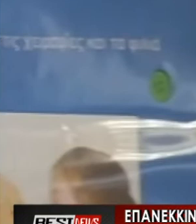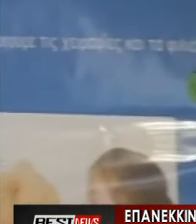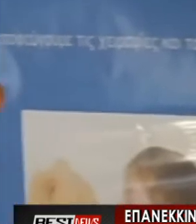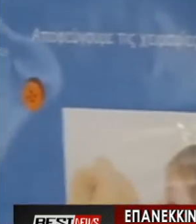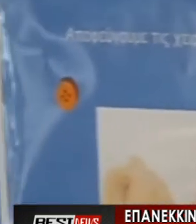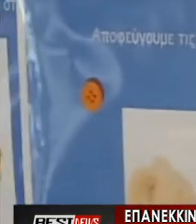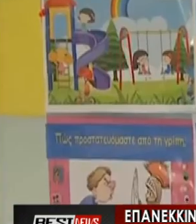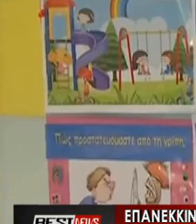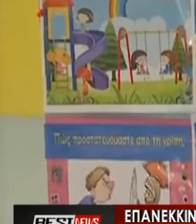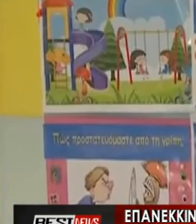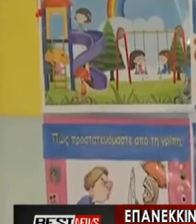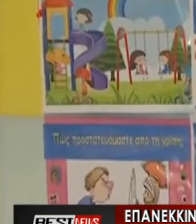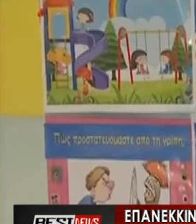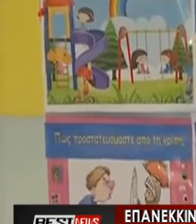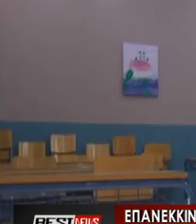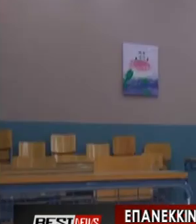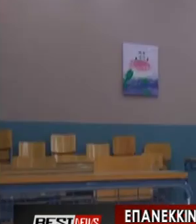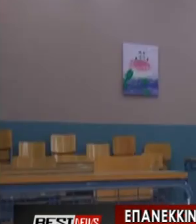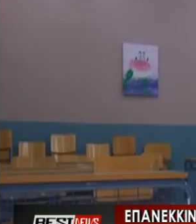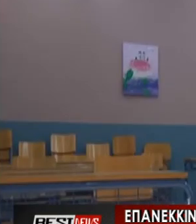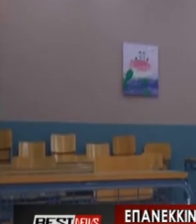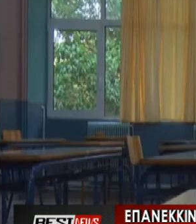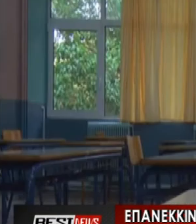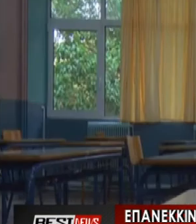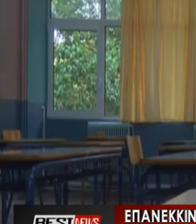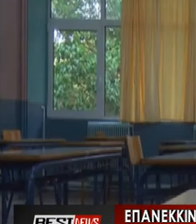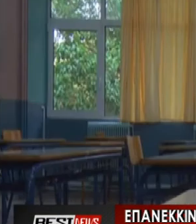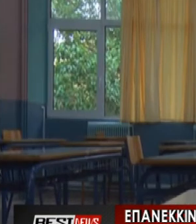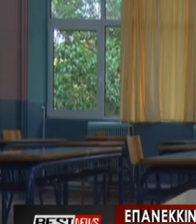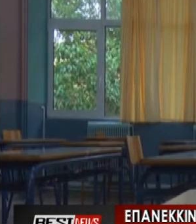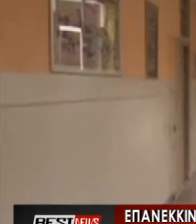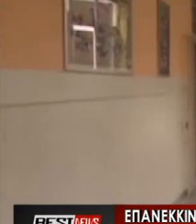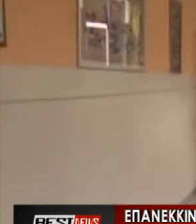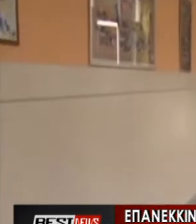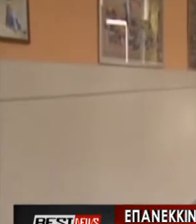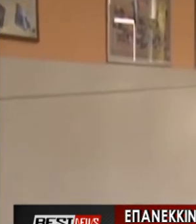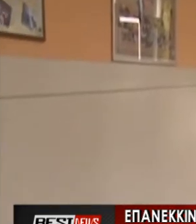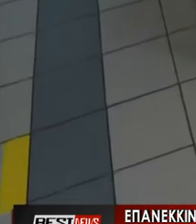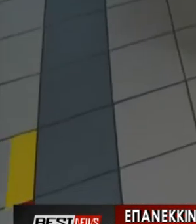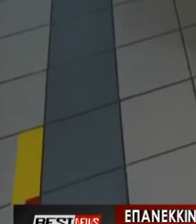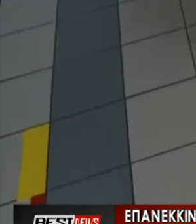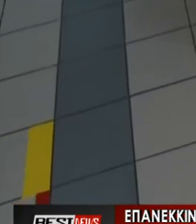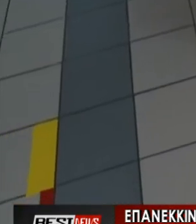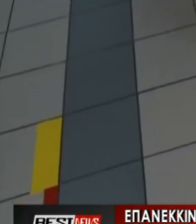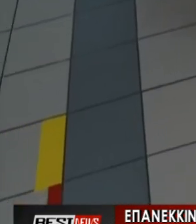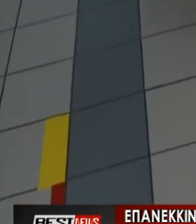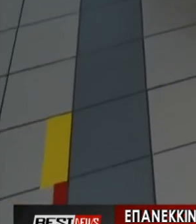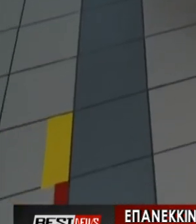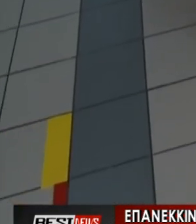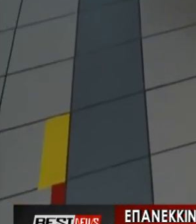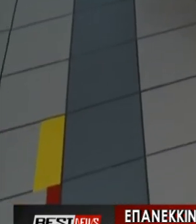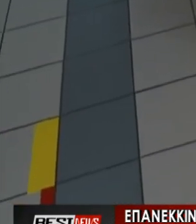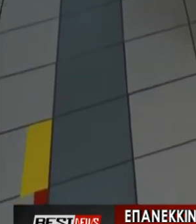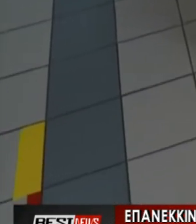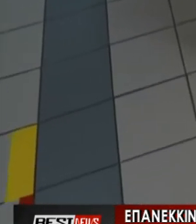πιστοποίησης απόφοιτων μεταλλικιακού έτους τάξης μαθητείας ΕΠΑΛ. Οι παιδικοί και ευρεφονιπιακοί σταθμοί επαναλειτουργούν τελικά στις